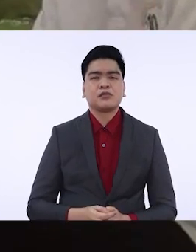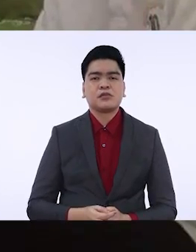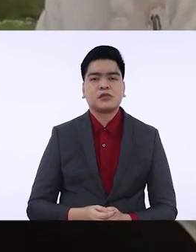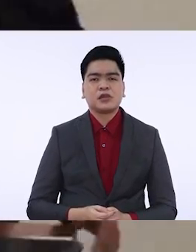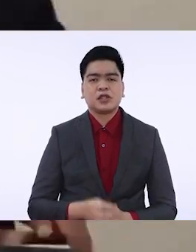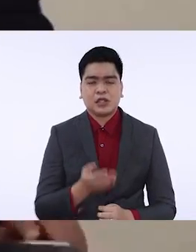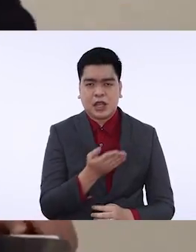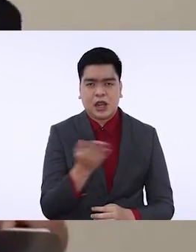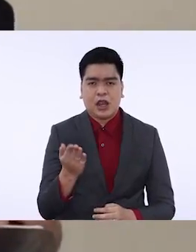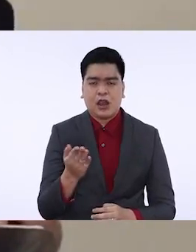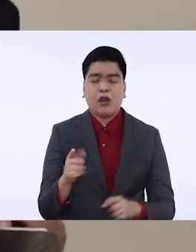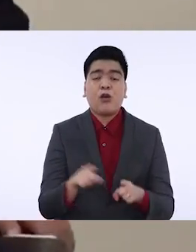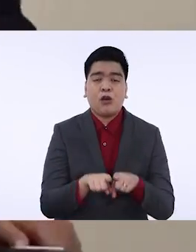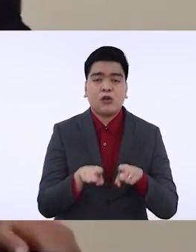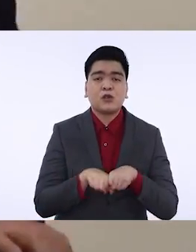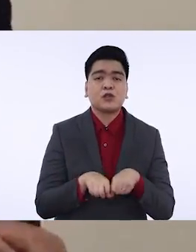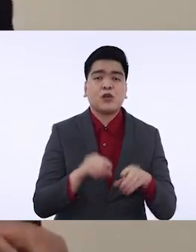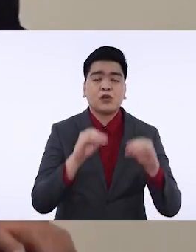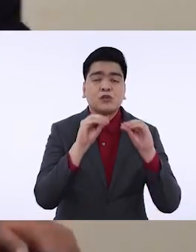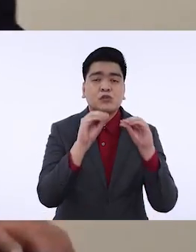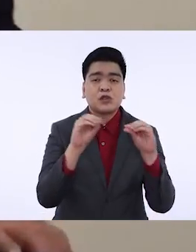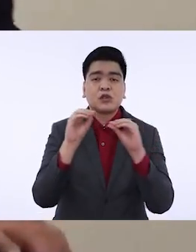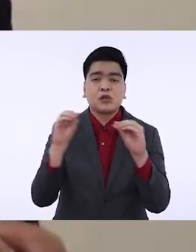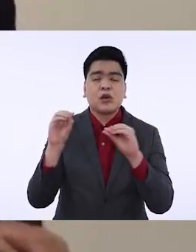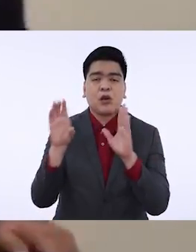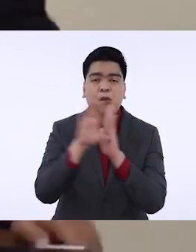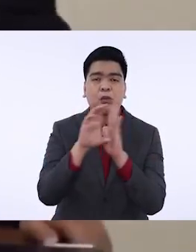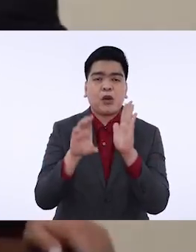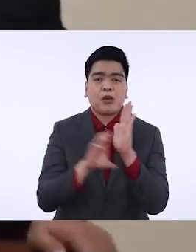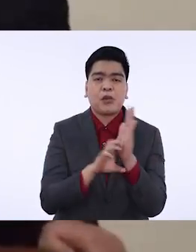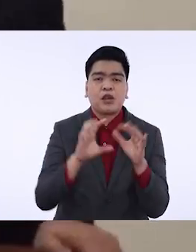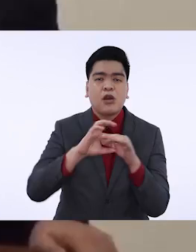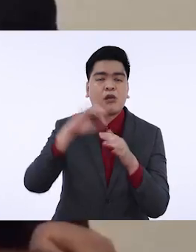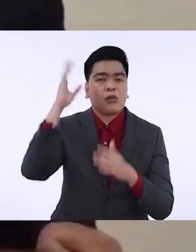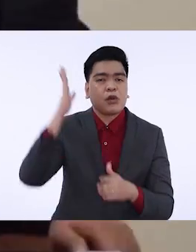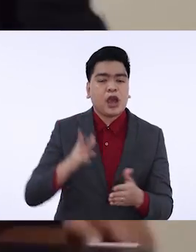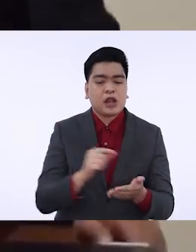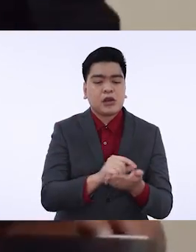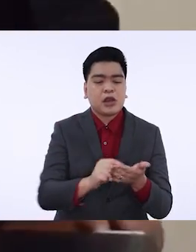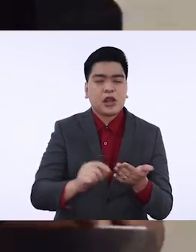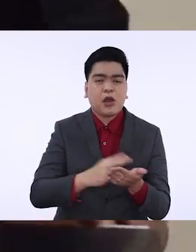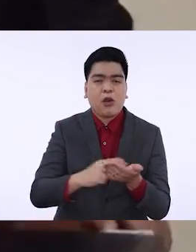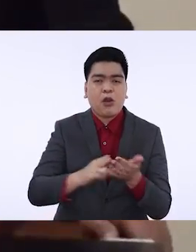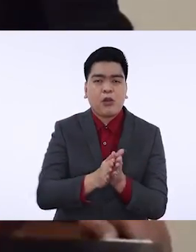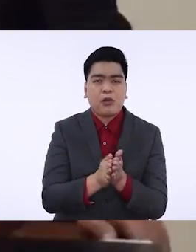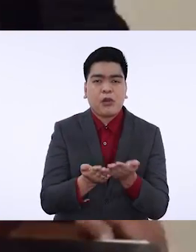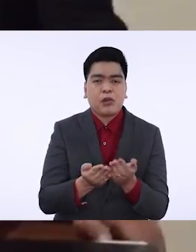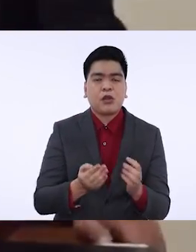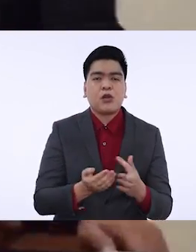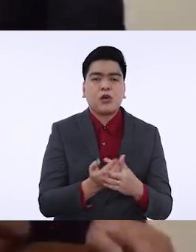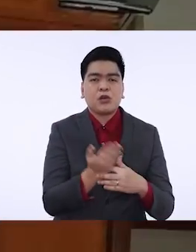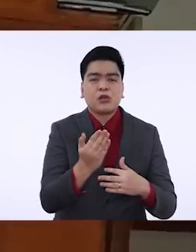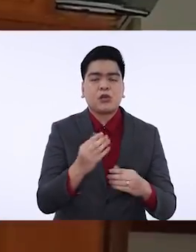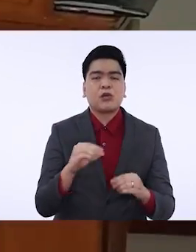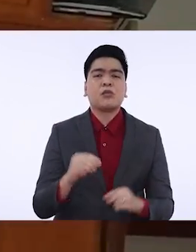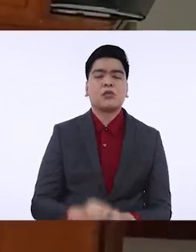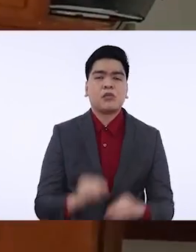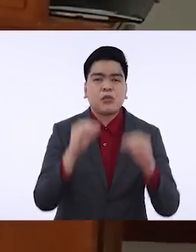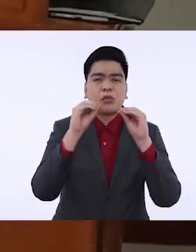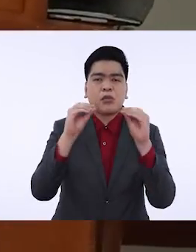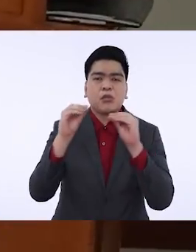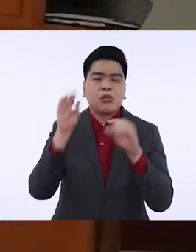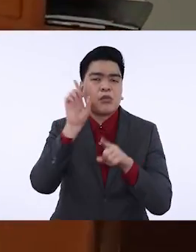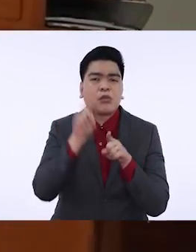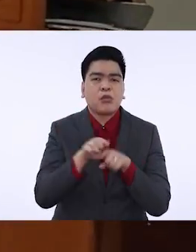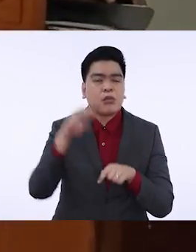ay tumanggap din sila ng mga aral ng Panginoong Diyos na nakasulat sa Biblia. Sa pamamagitan ng pagtuturo ni kapatid na